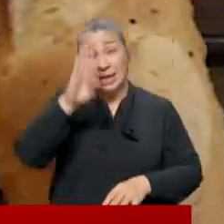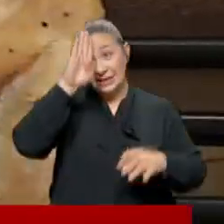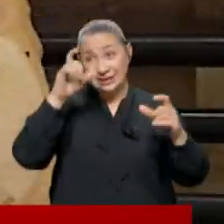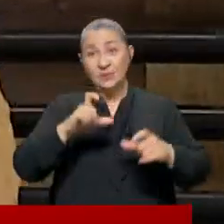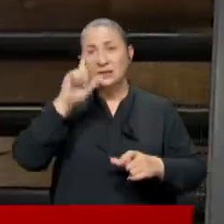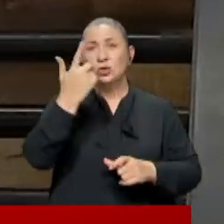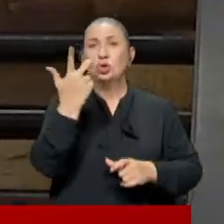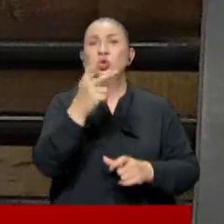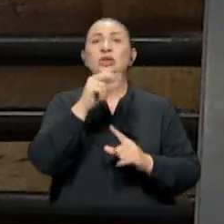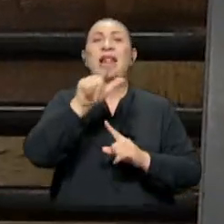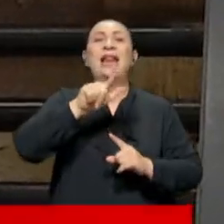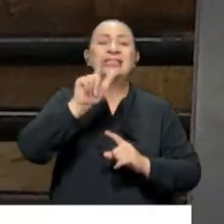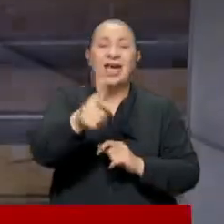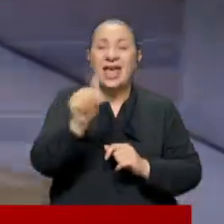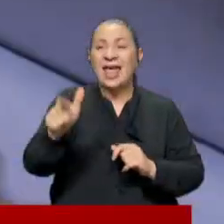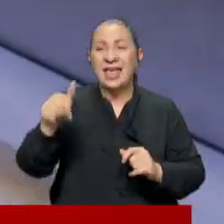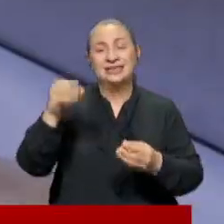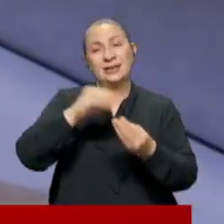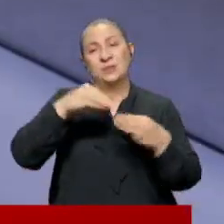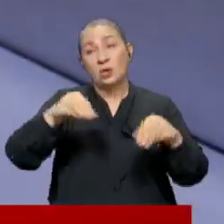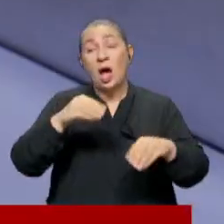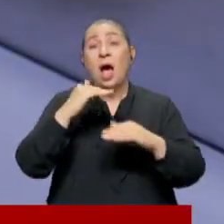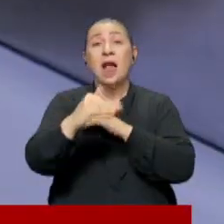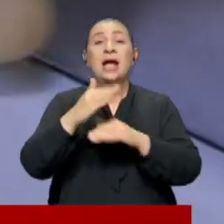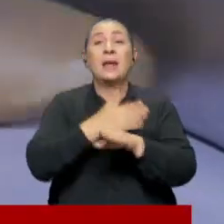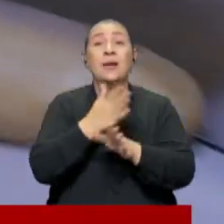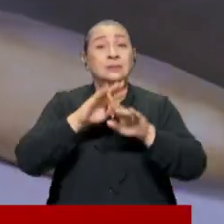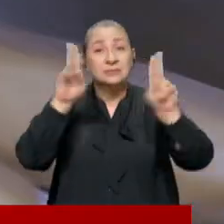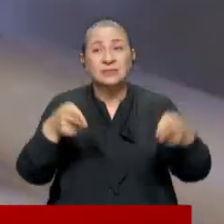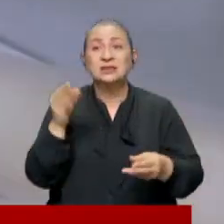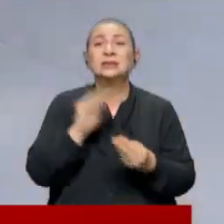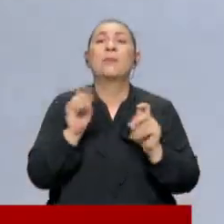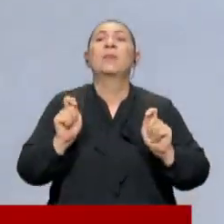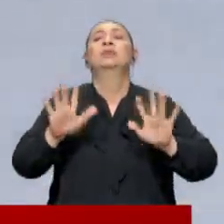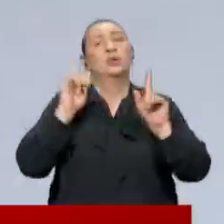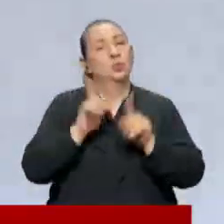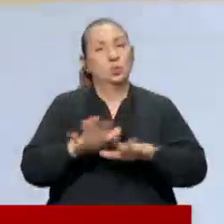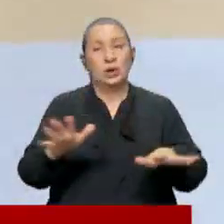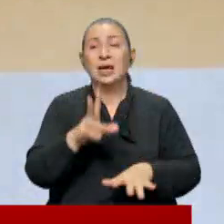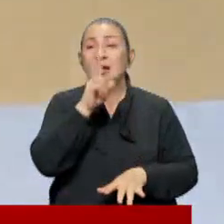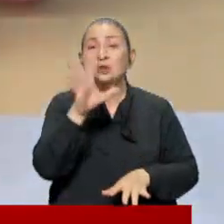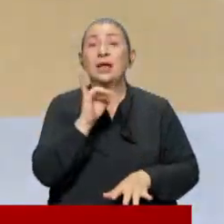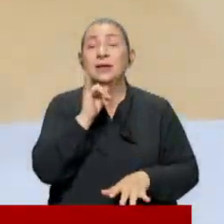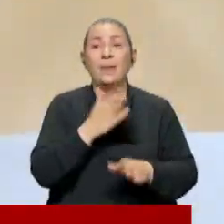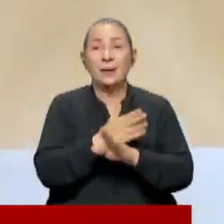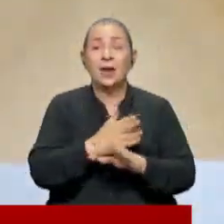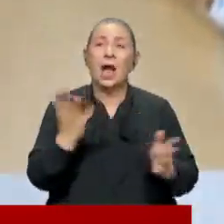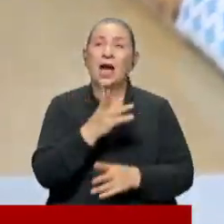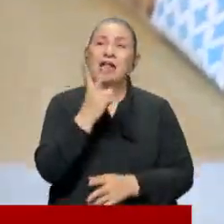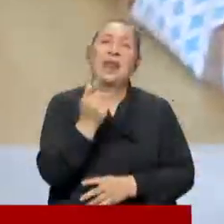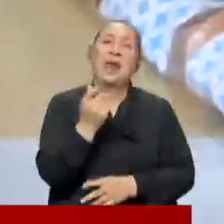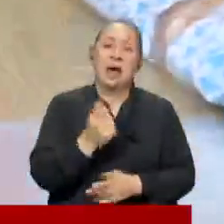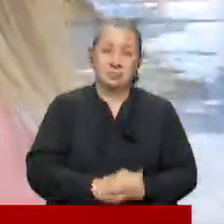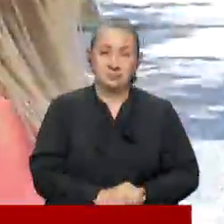İstanbul'un sadece 3 semtinde zamlı fiyatla satılıyor. Halk ekmek büfelerinde ise zam yapılmayacağı duyuruldu. 250 gram ekmek hala 2